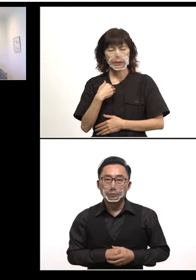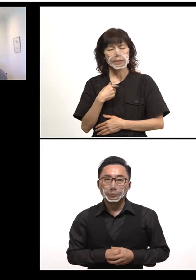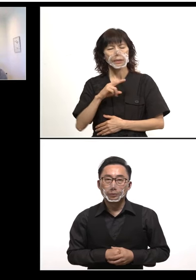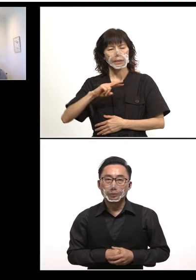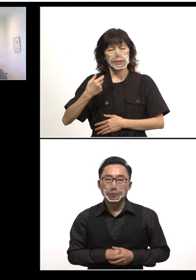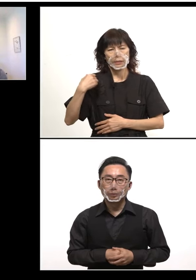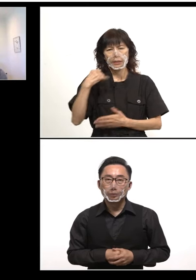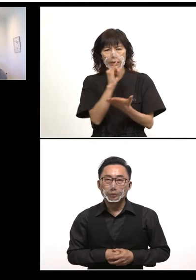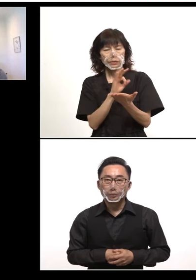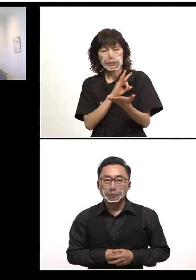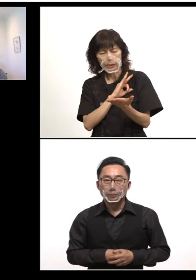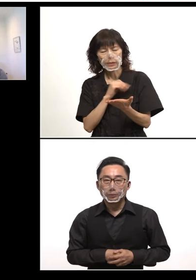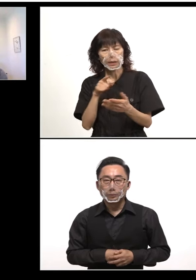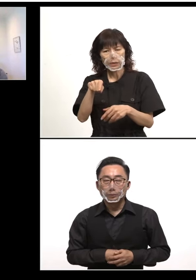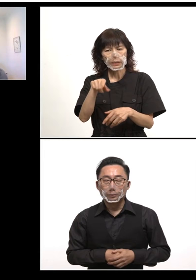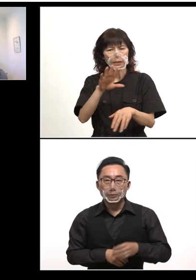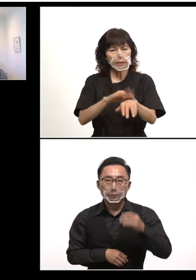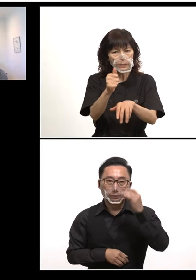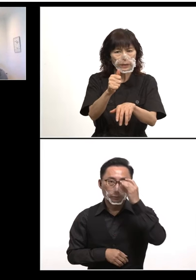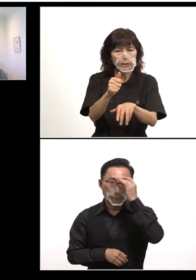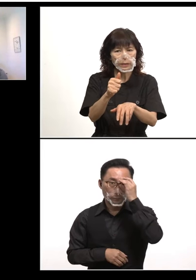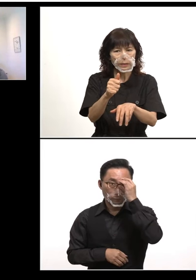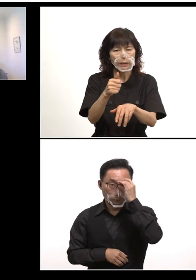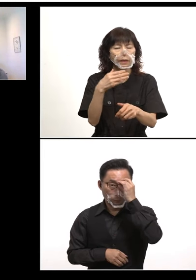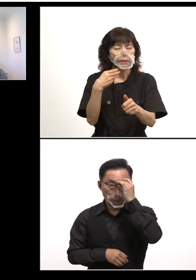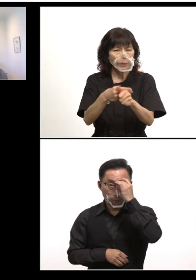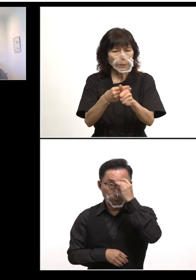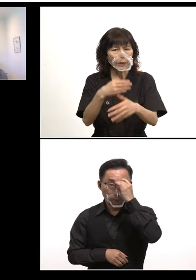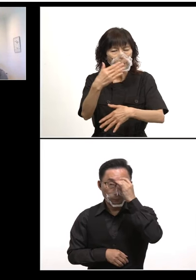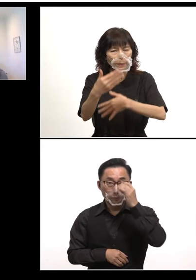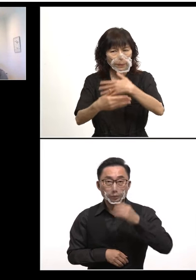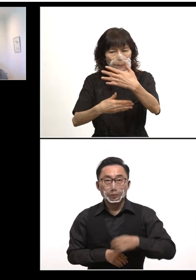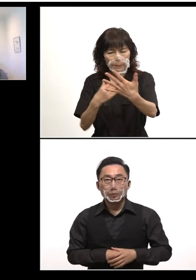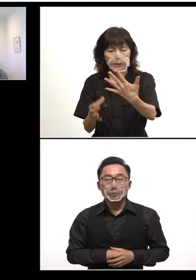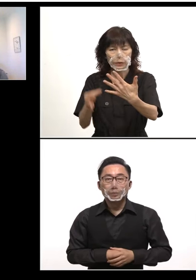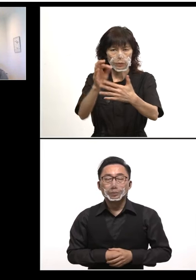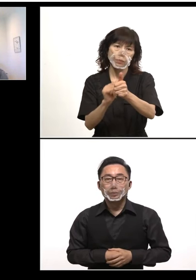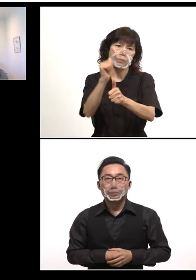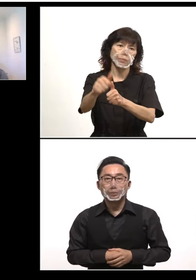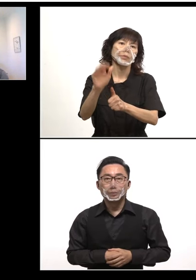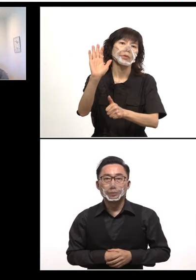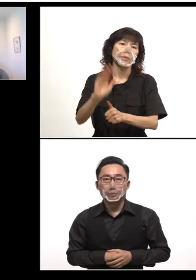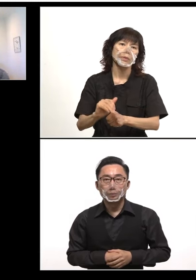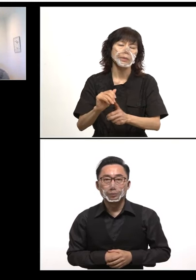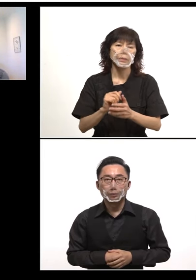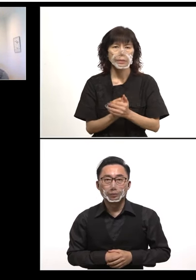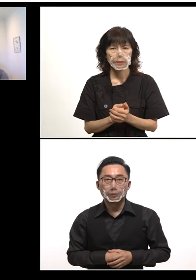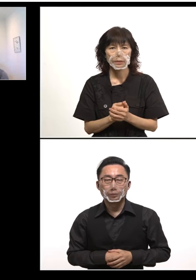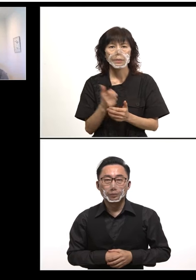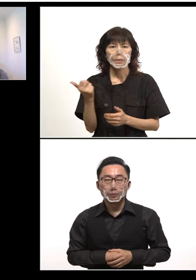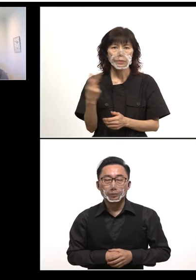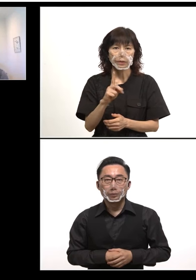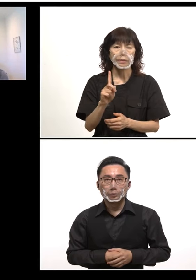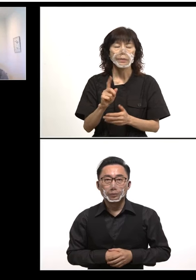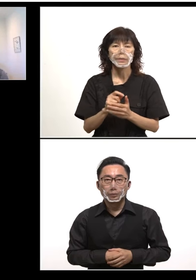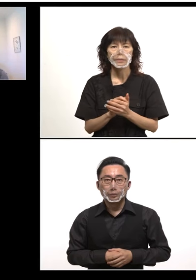哋希望能夠將呢個天分 nurture 佢哋，慢慢令佢成長。咁而同一時間其實我哋